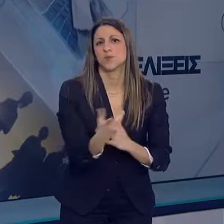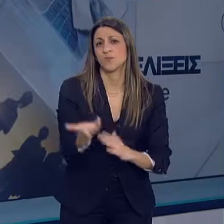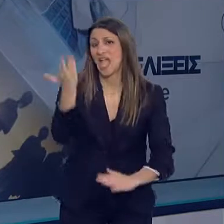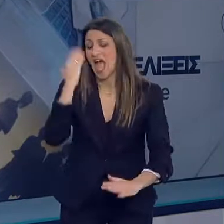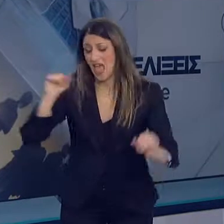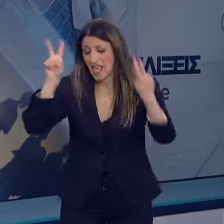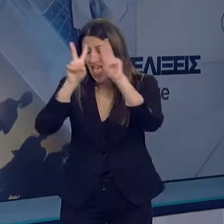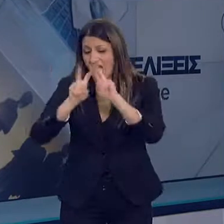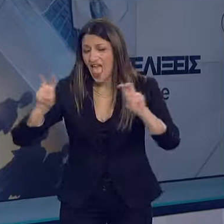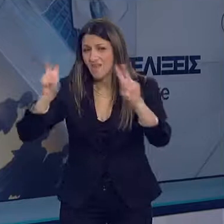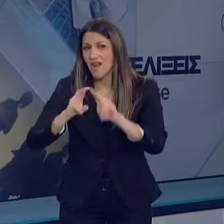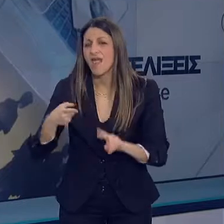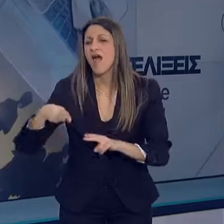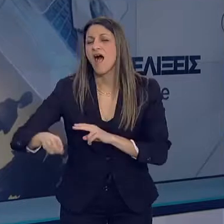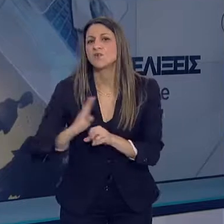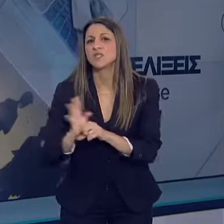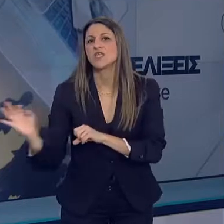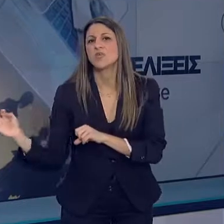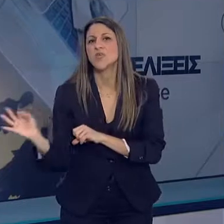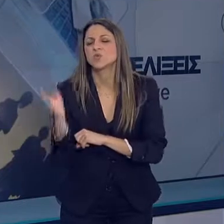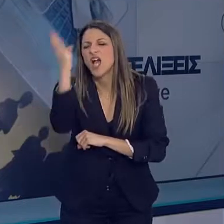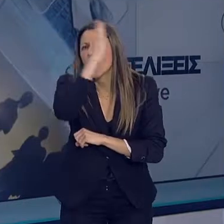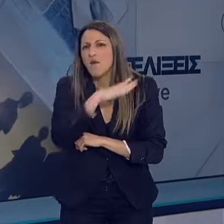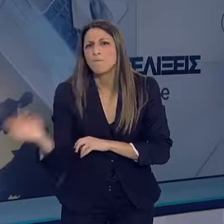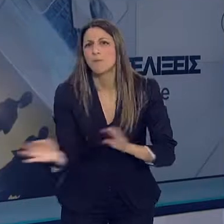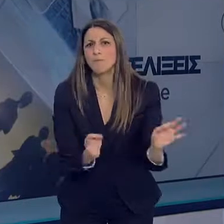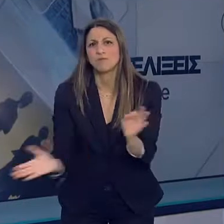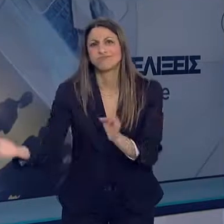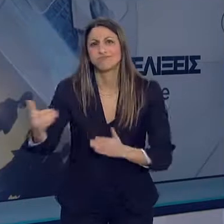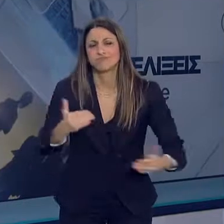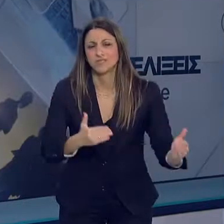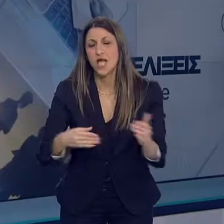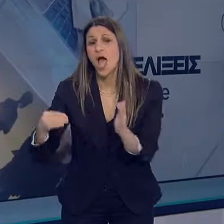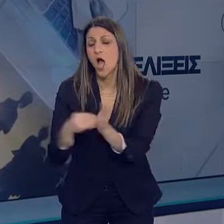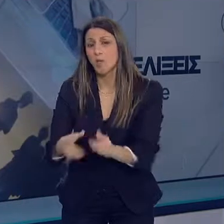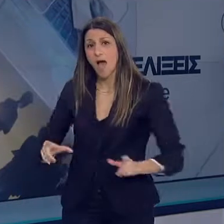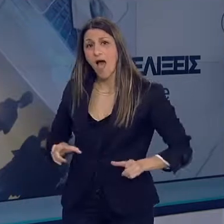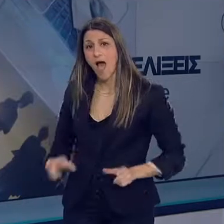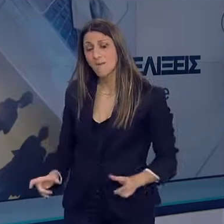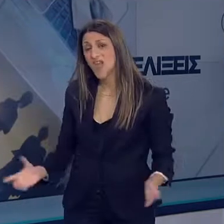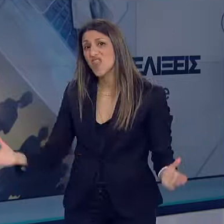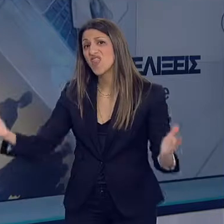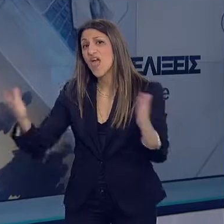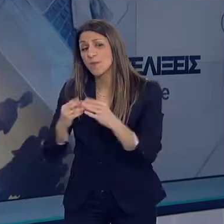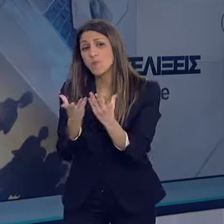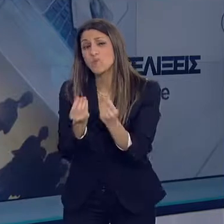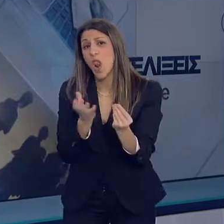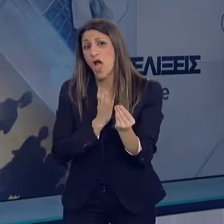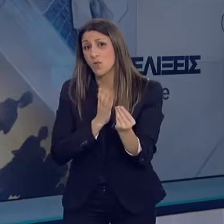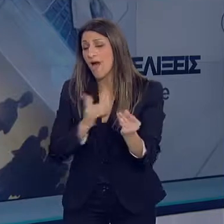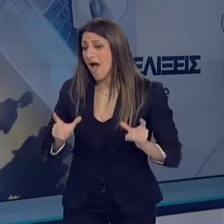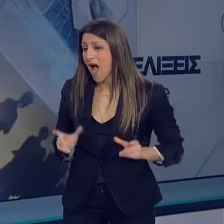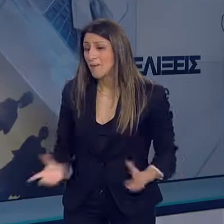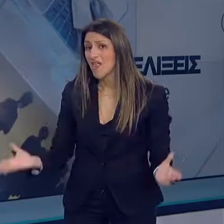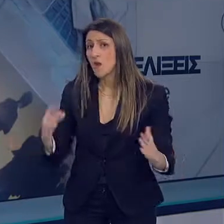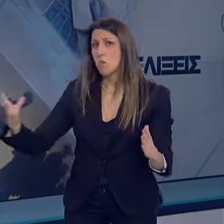δείχνουν την κρυφή διείσδυση αυτού του ιού σε μια κοινωνία, αλλά και τη σημαντική έλλειψη ανοσίας από ένα σημαντικό κομμάτι του πληθυσμού και